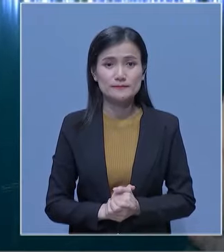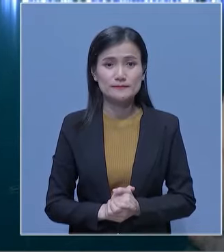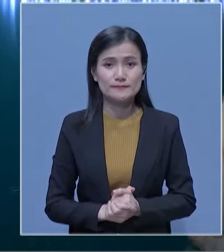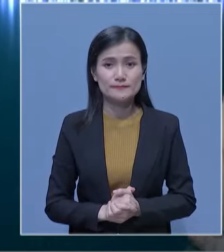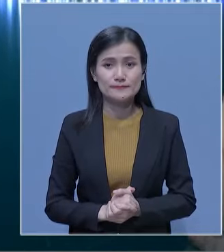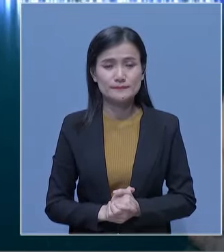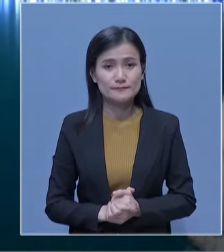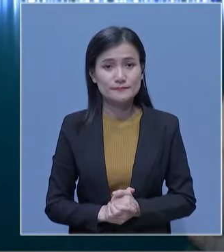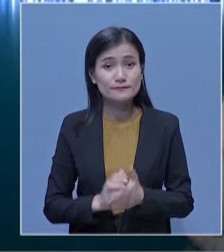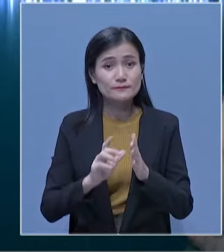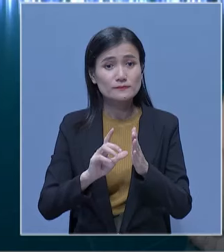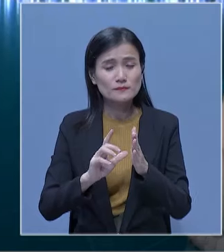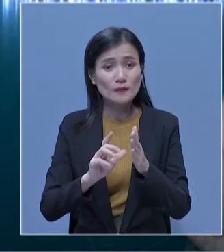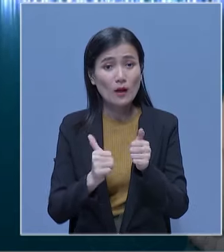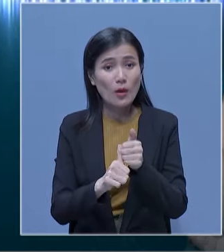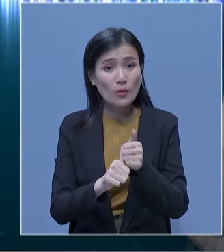สวัสดีค่ะ